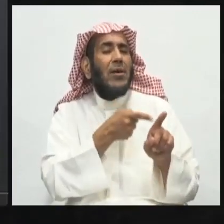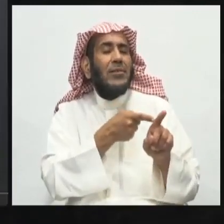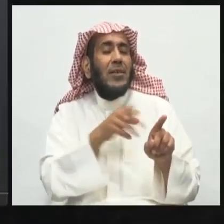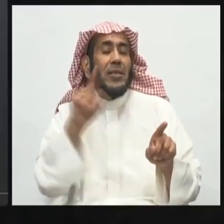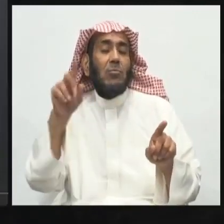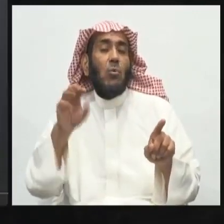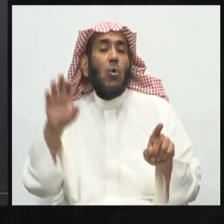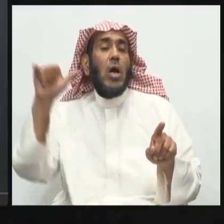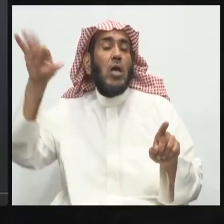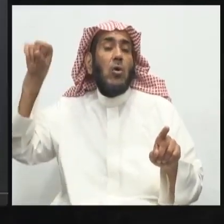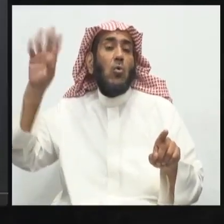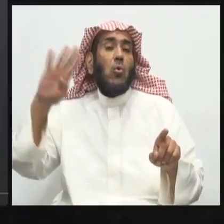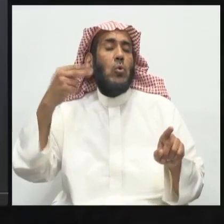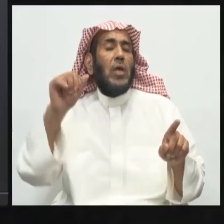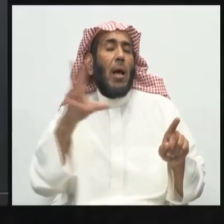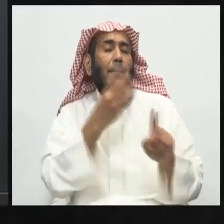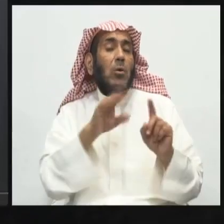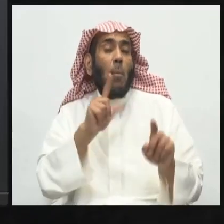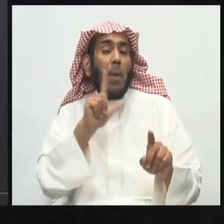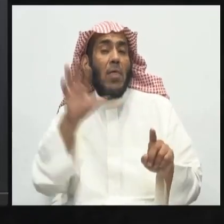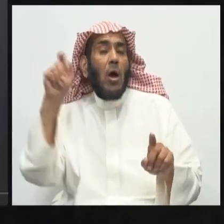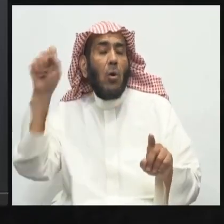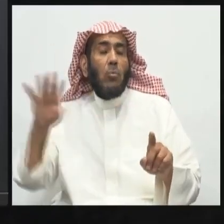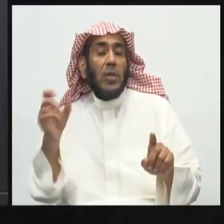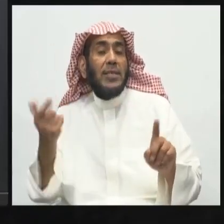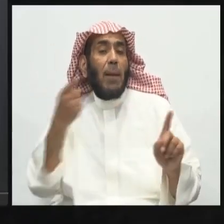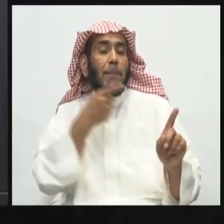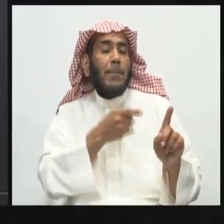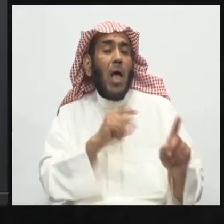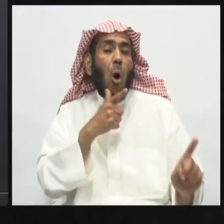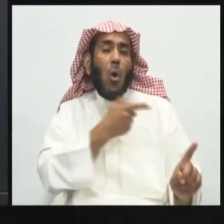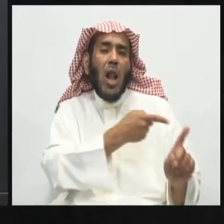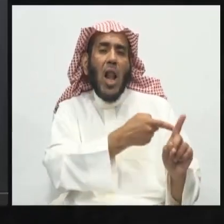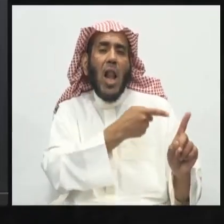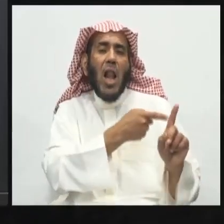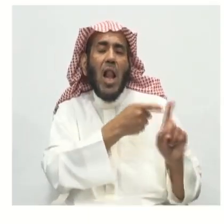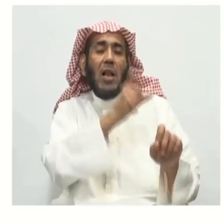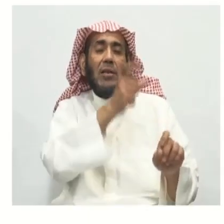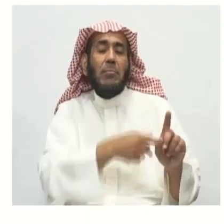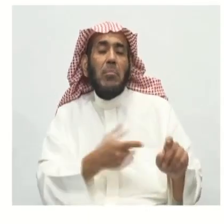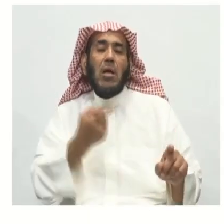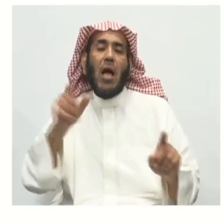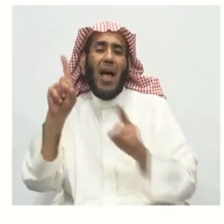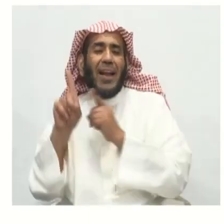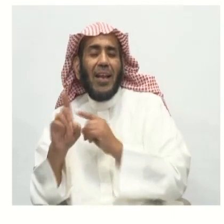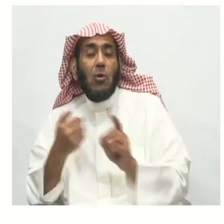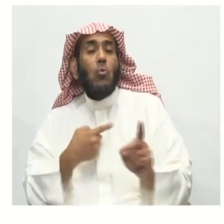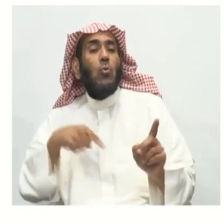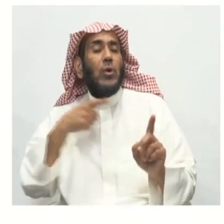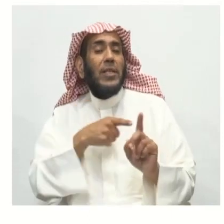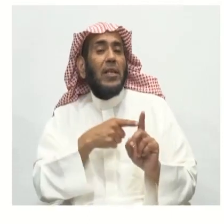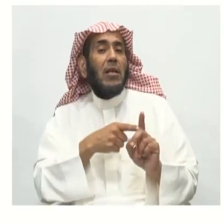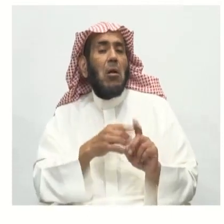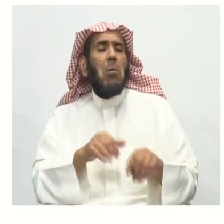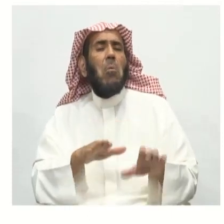احسنتم يوشع بالنون ماذا يقول له موسى عليه السلام احسنتم يقول لانني اريد اي